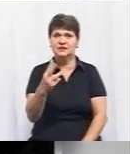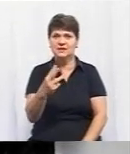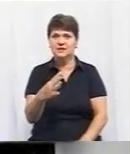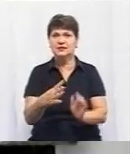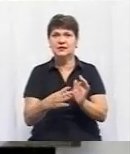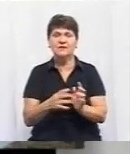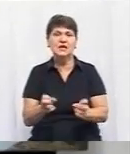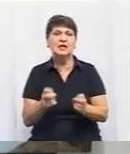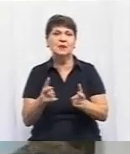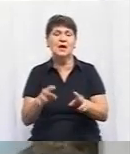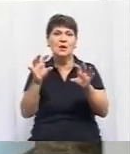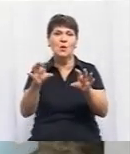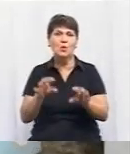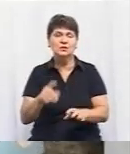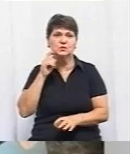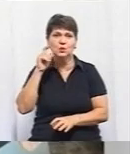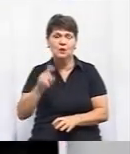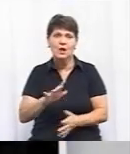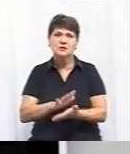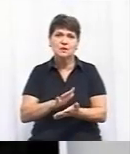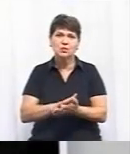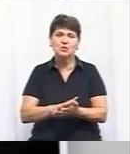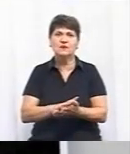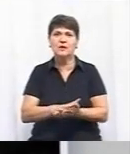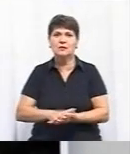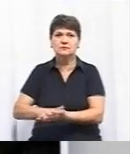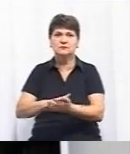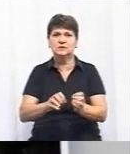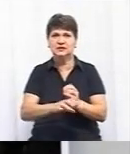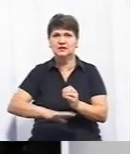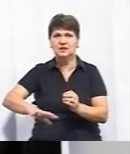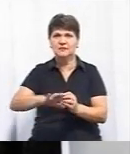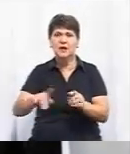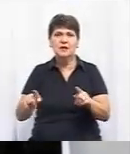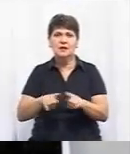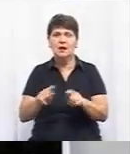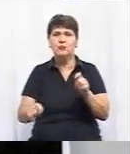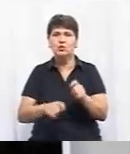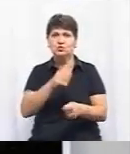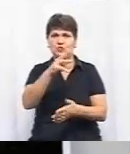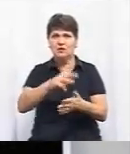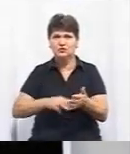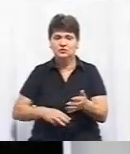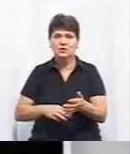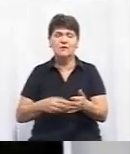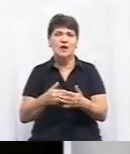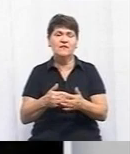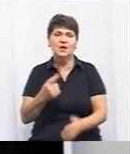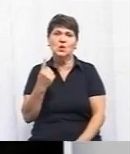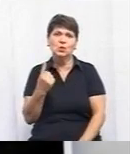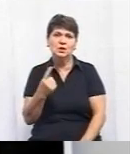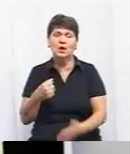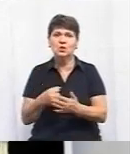кодексу України «Забруднення або псування земель». Таке правопорушення карається штрафом від 1 до 4 тисяч